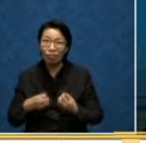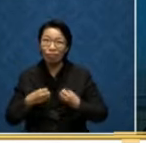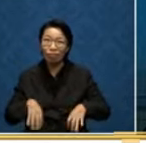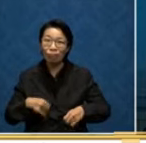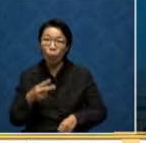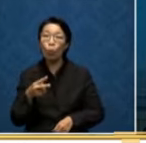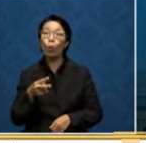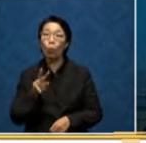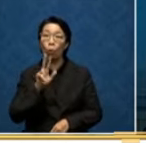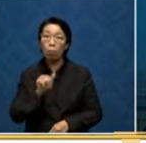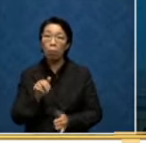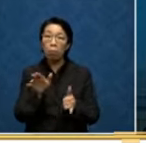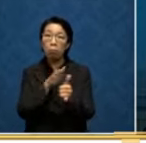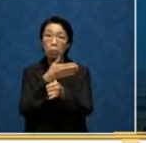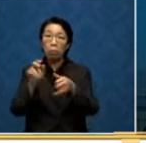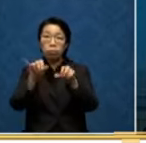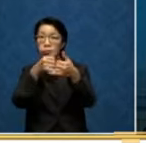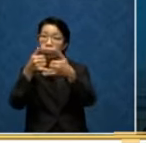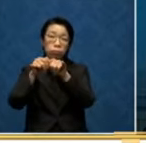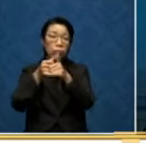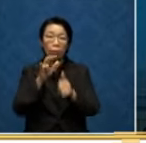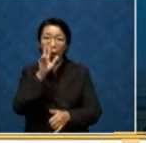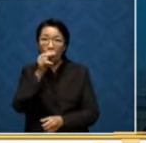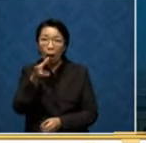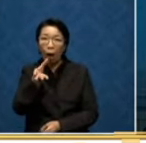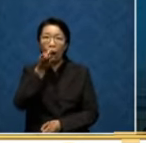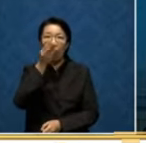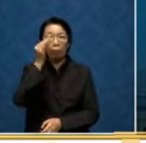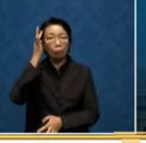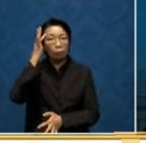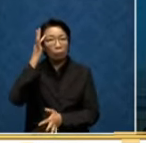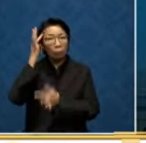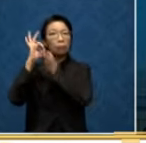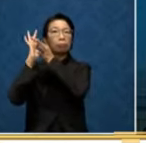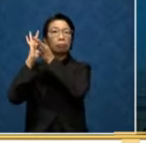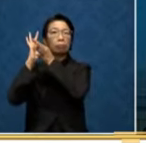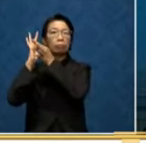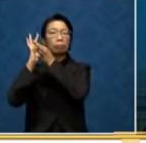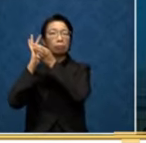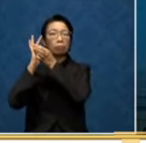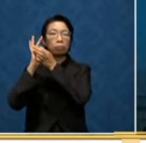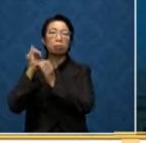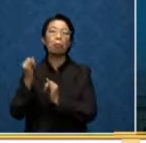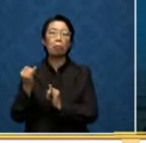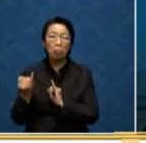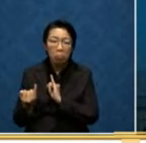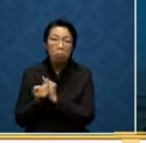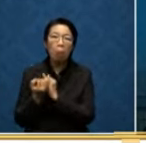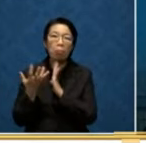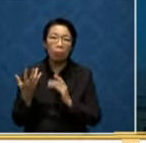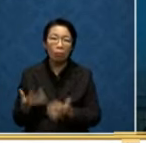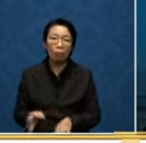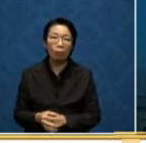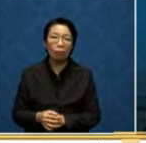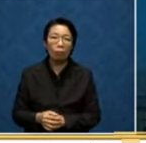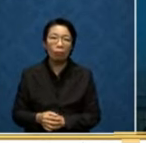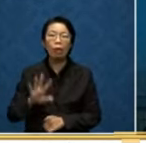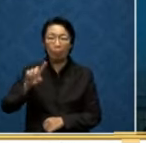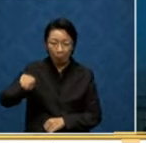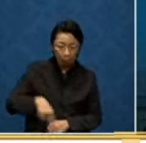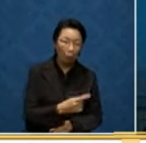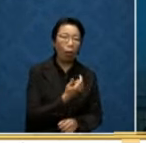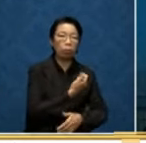ความรุนแรงแล้วก็ปลูกฝังปลูกจิตสำนึกของตัวเองติดเข้ามาแล้วก็มาก่อความรุน